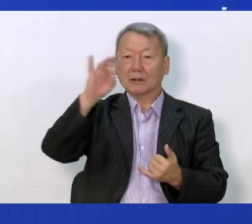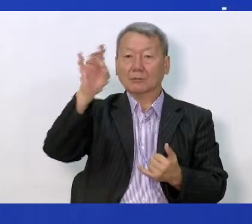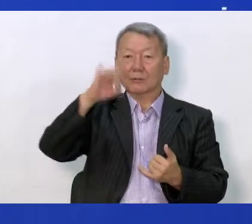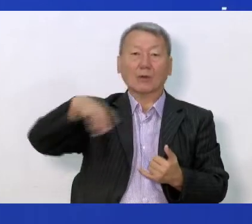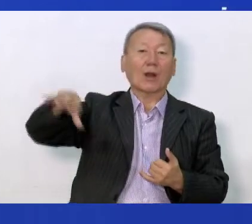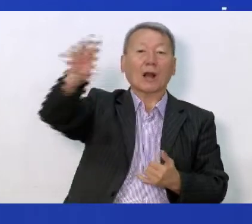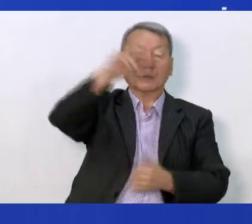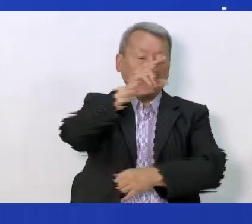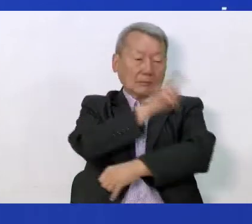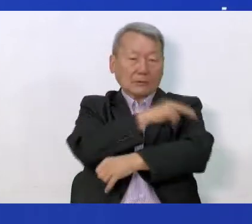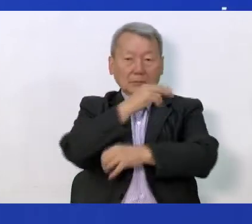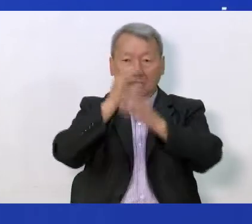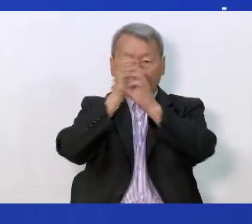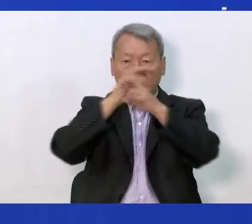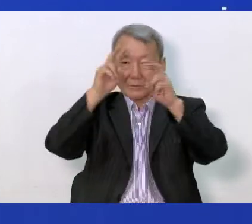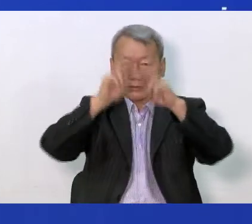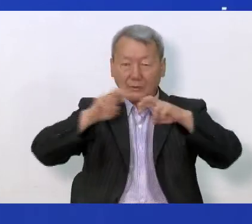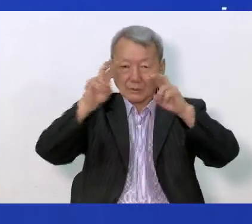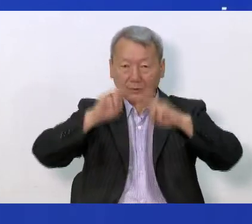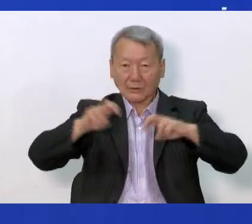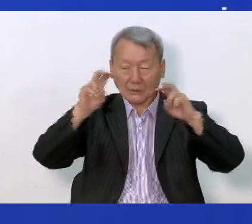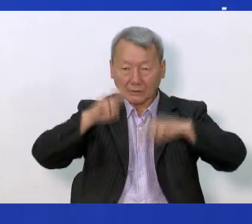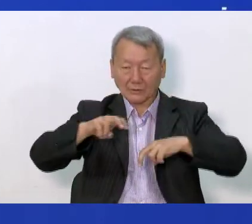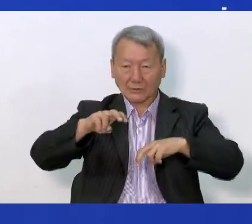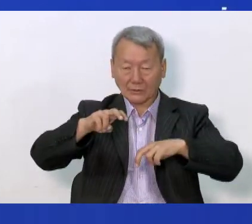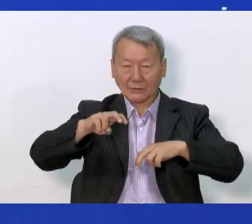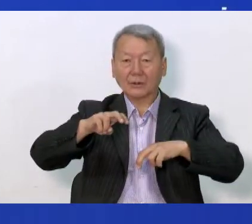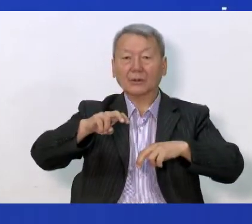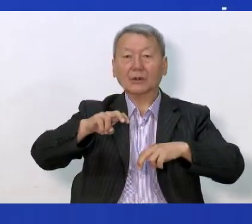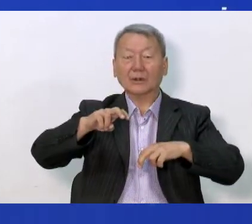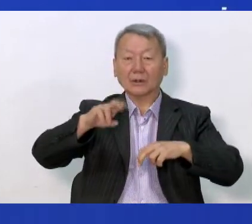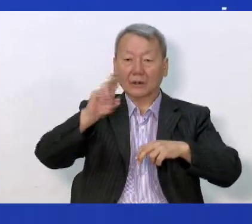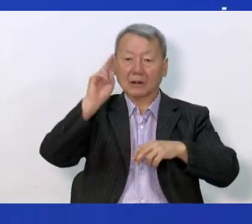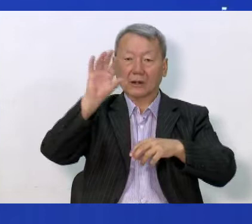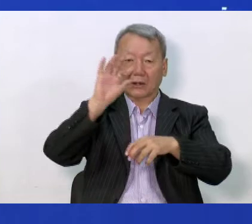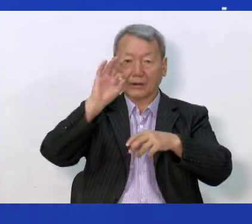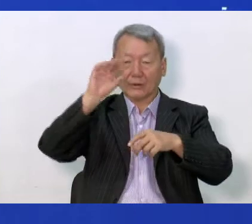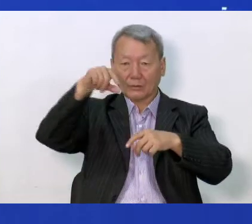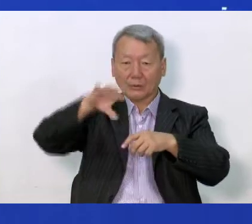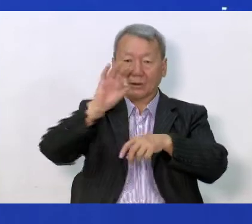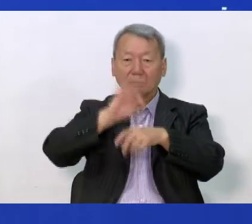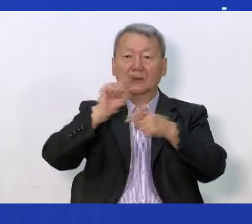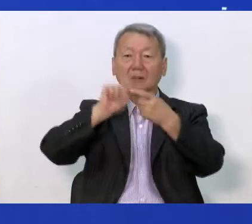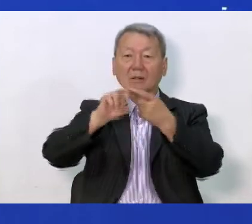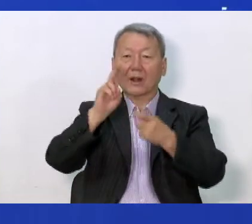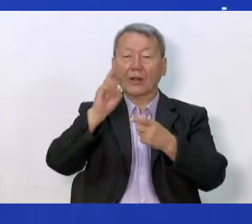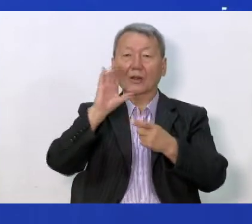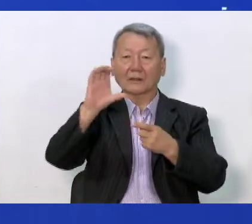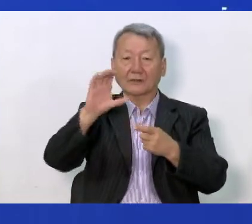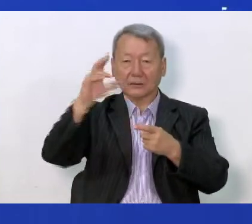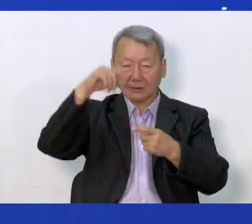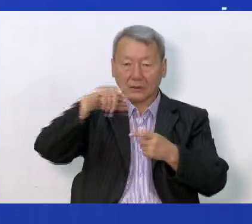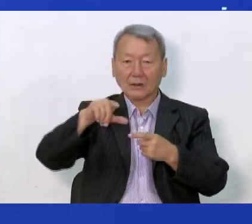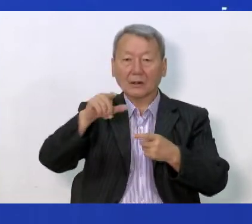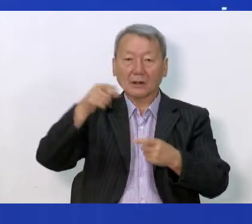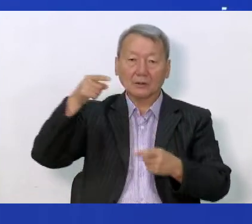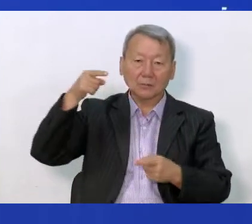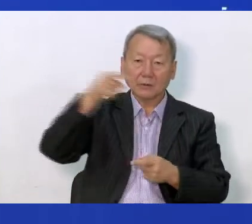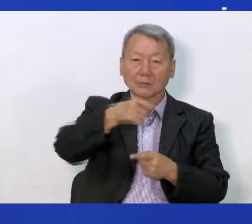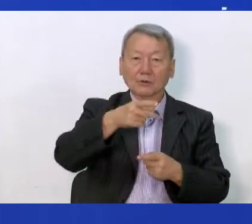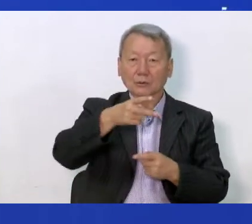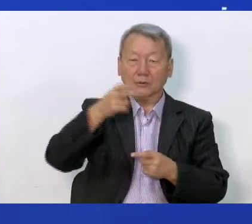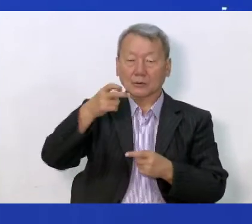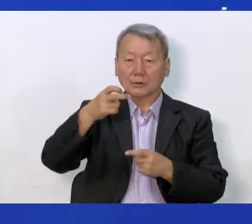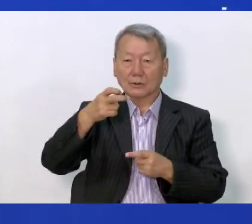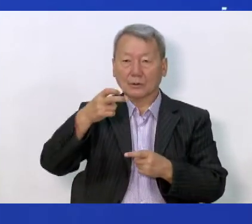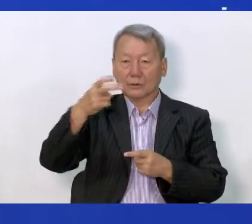республикалык лабораториялык жана клиникалык эпидемиологиялык тастыкталган COVID-19 диагнозу коюлган 1091